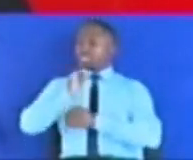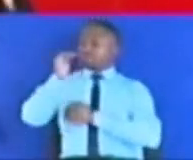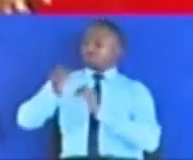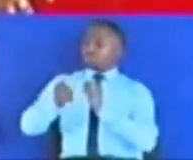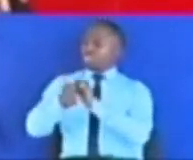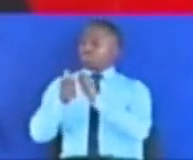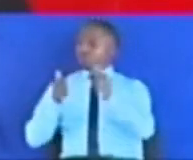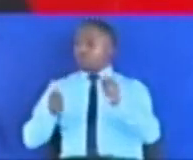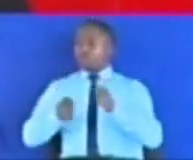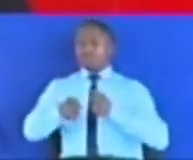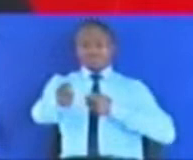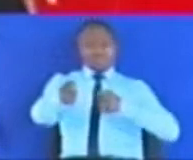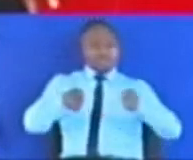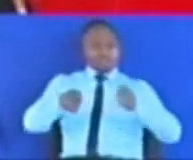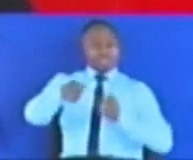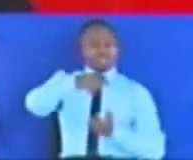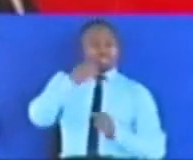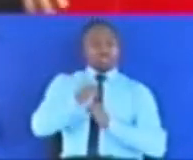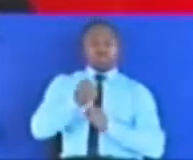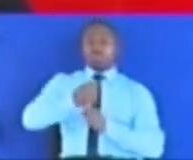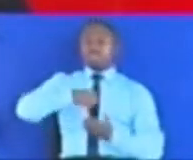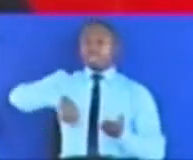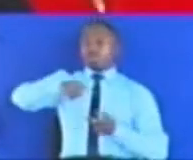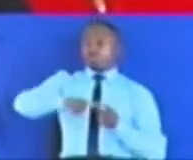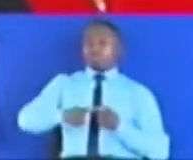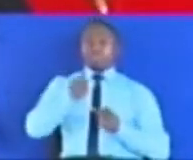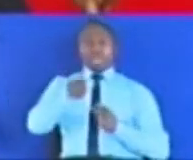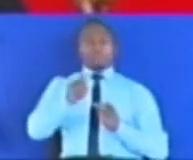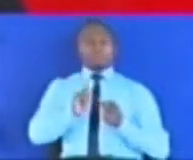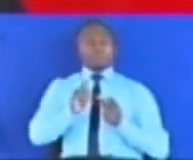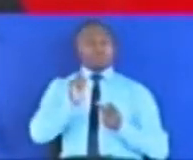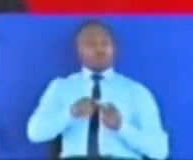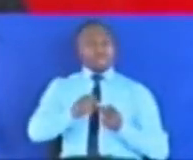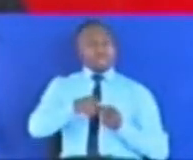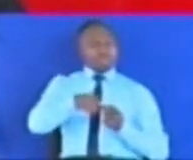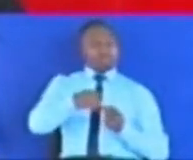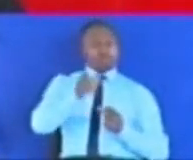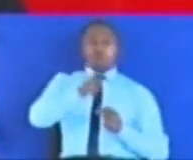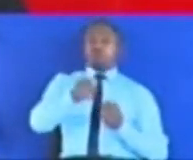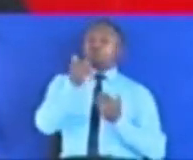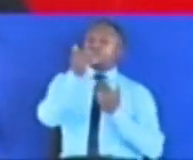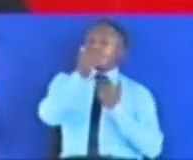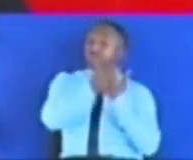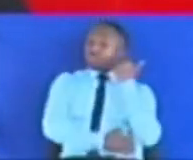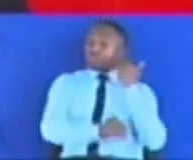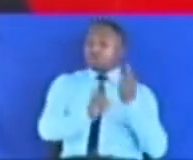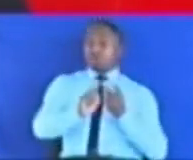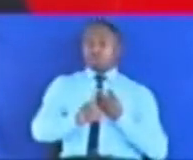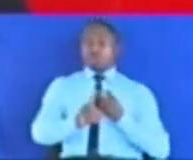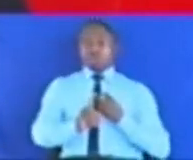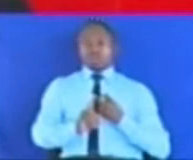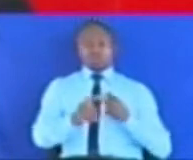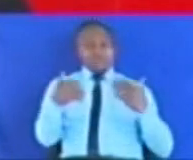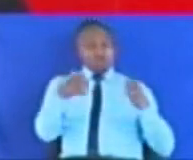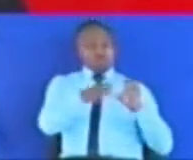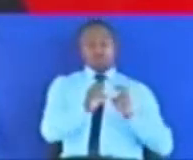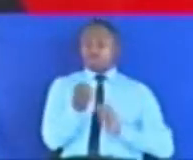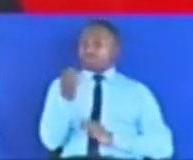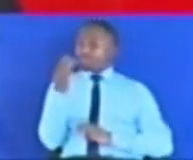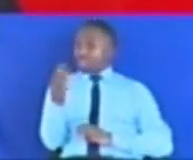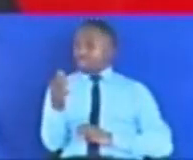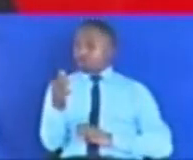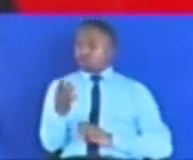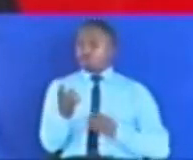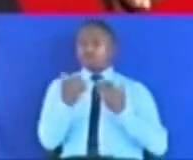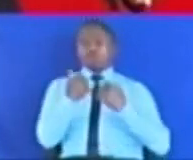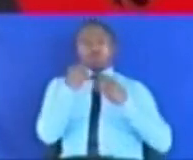kuendesha shughuli za kituo. Wakati huo wapo kuna exemption hapa, hapo tuna exemptions za makundi matatu ambayo anatakiwa